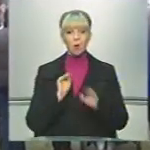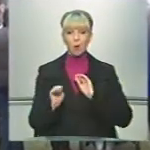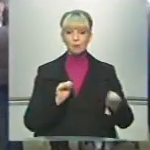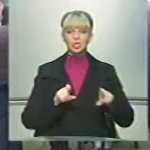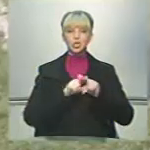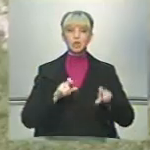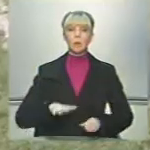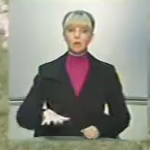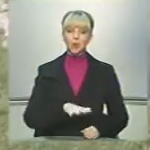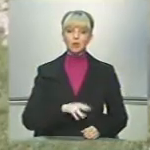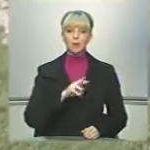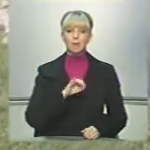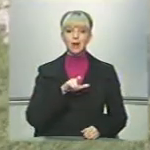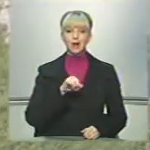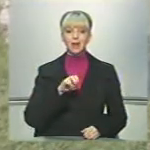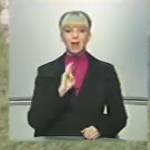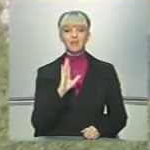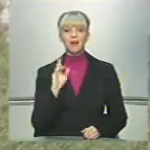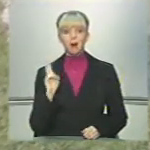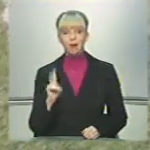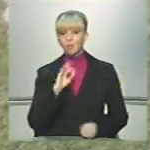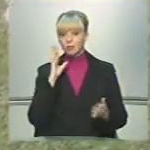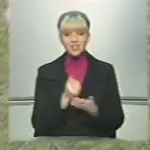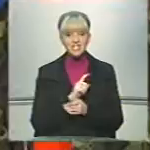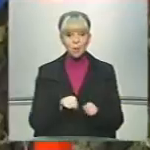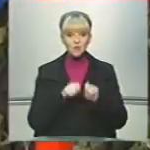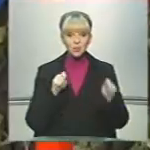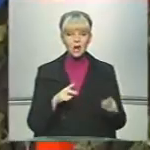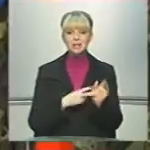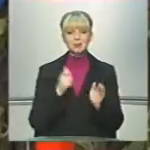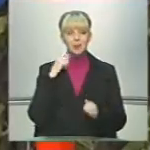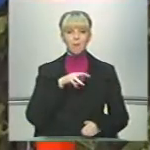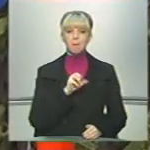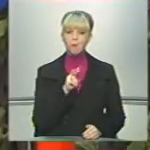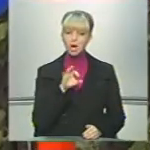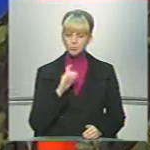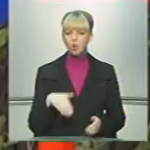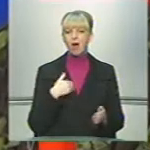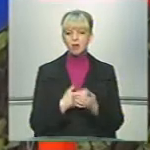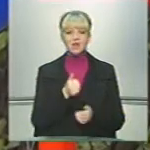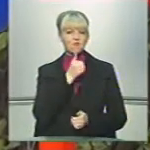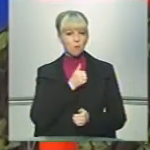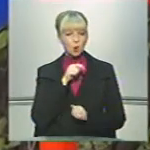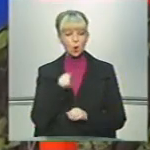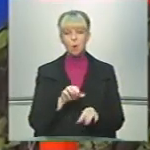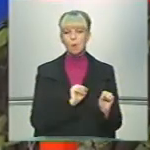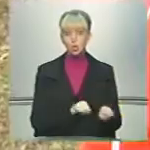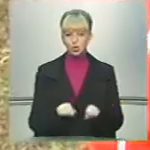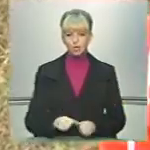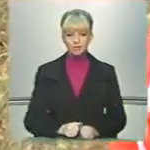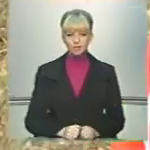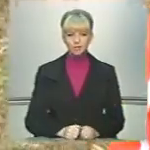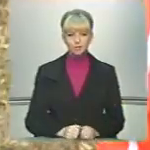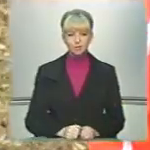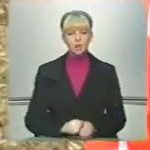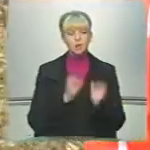на шкільному подвір'ї Михайлівського НВК. Та не встигли його відкрити, як 7-річний Максим уже активно випробовує його можливості.